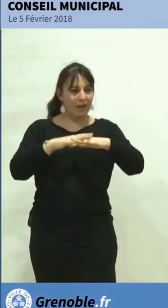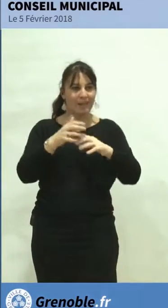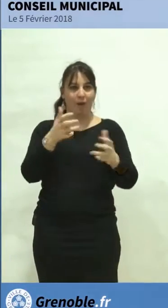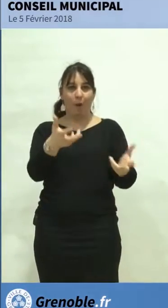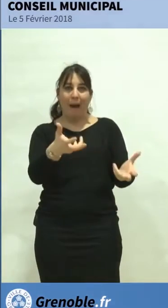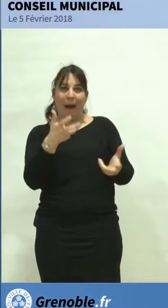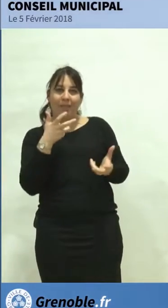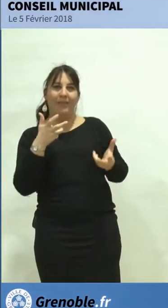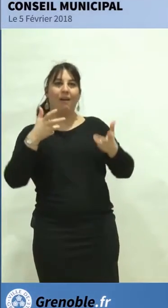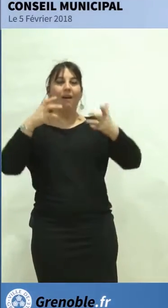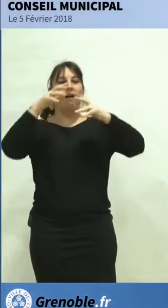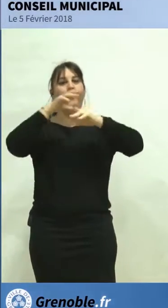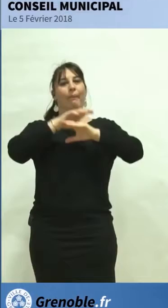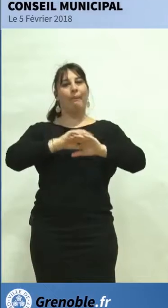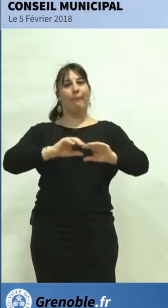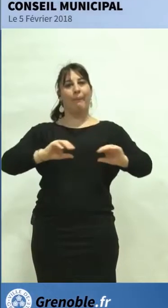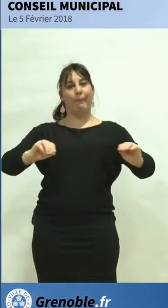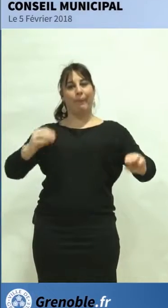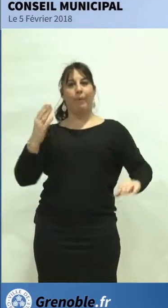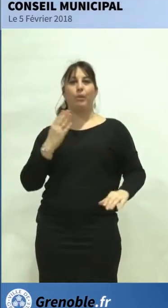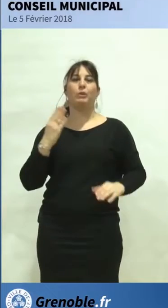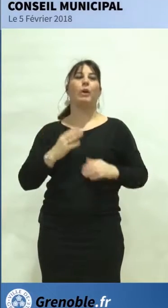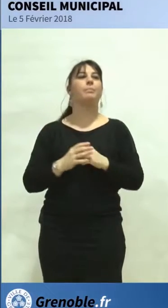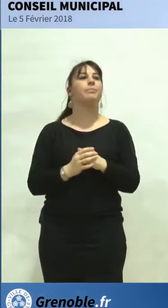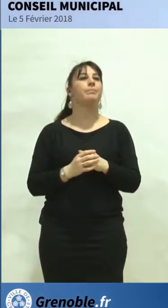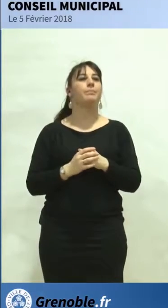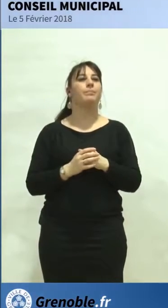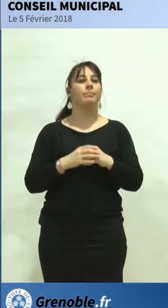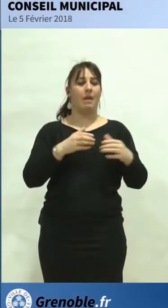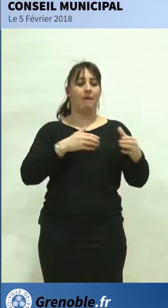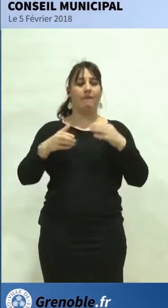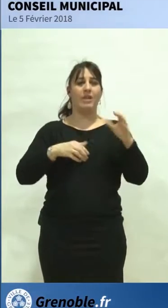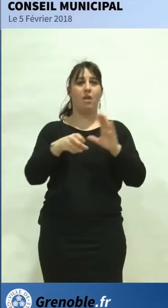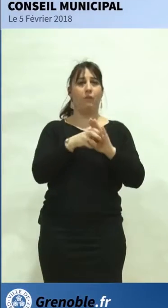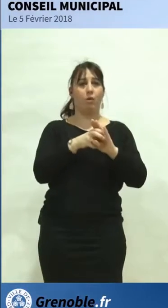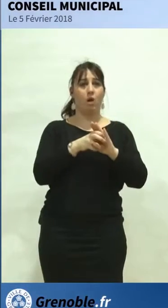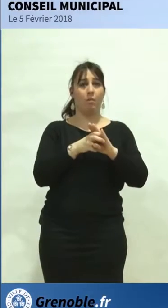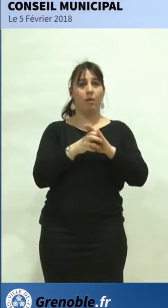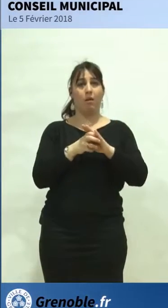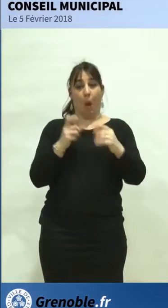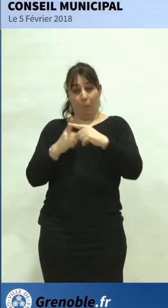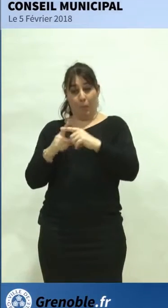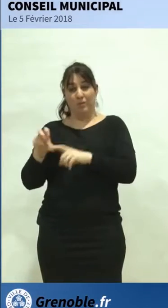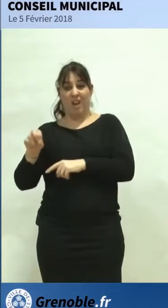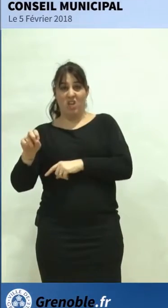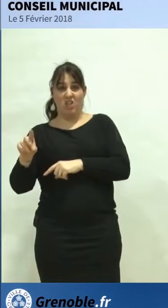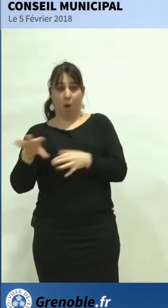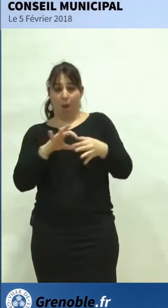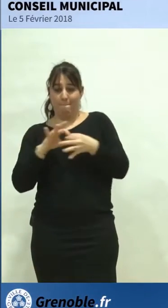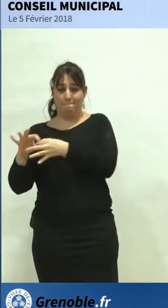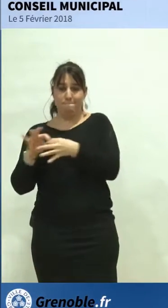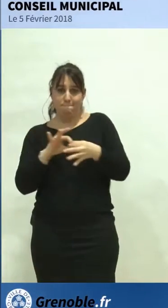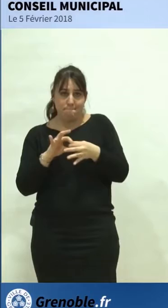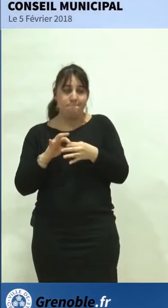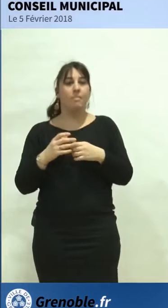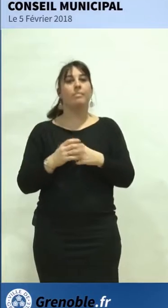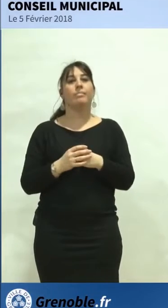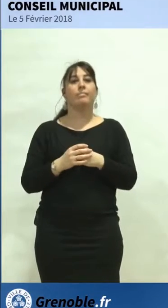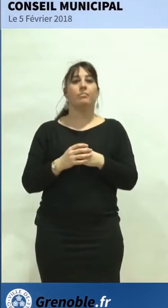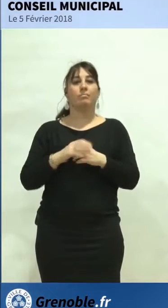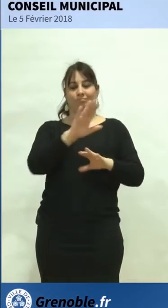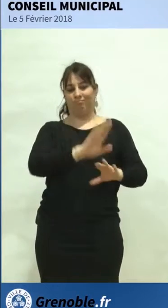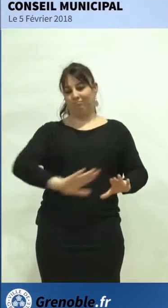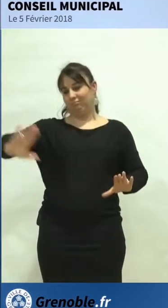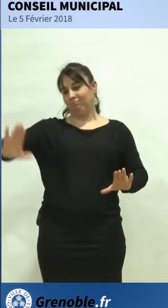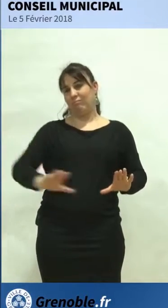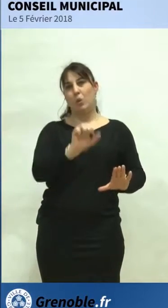attractivité et sa sérénité. La Villeneuve de Grenoble, comme celle d'Échirolles, fait partie de cette fameuse polarité sud de